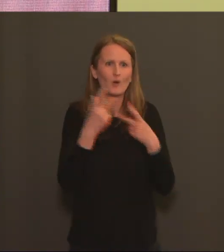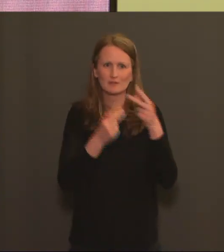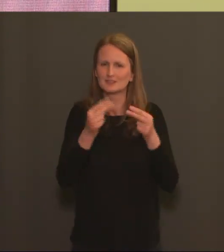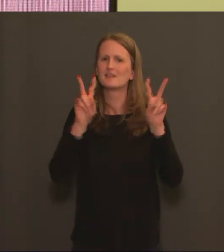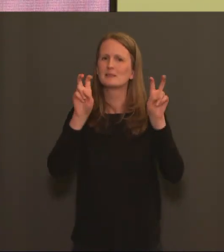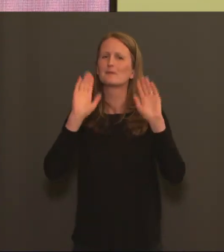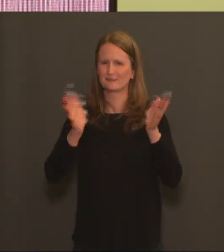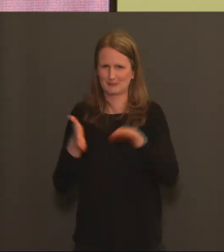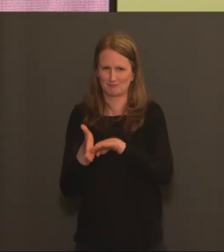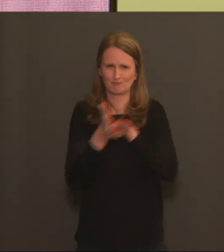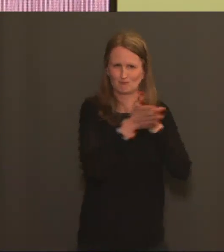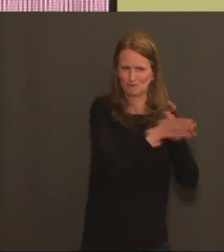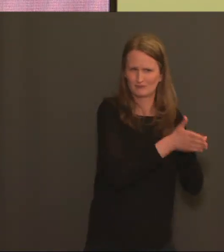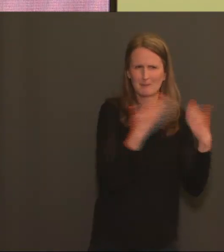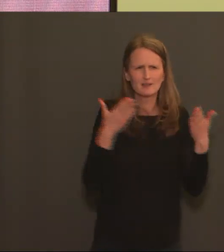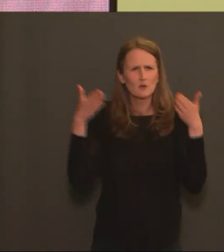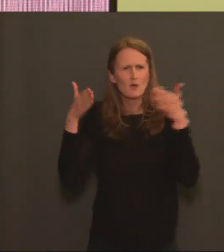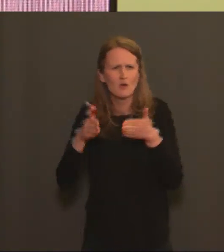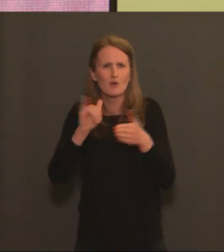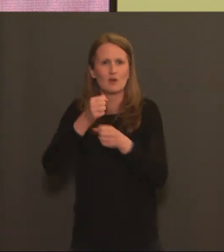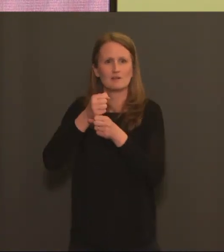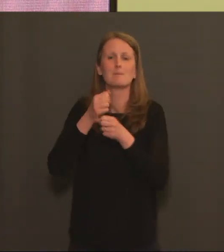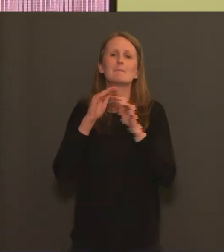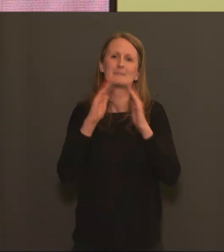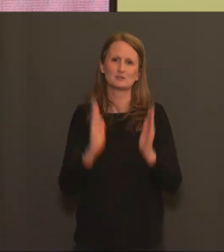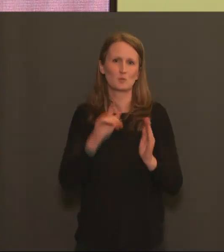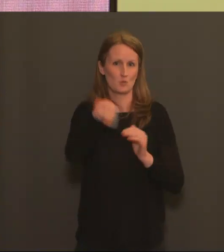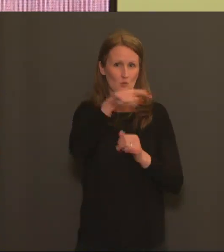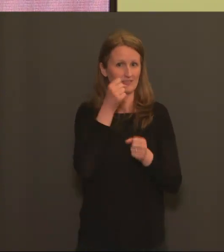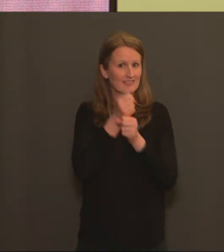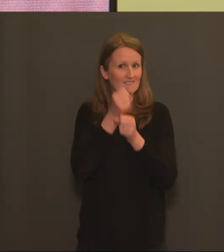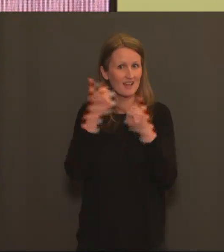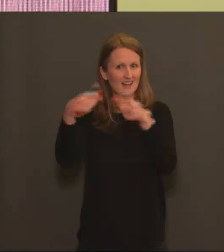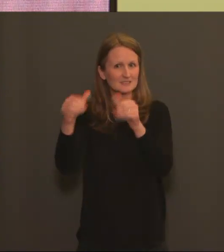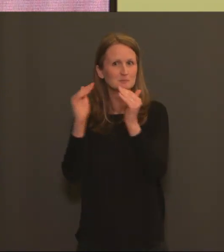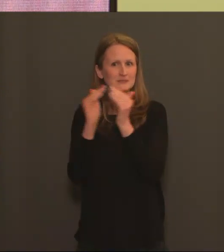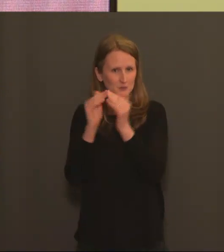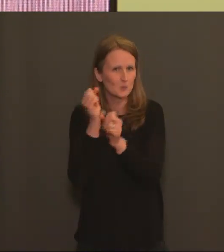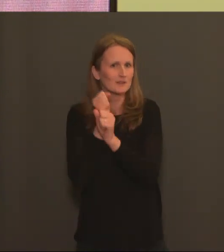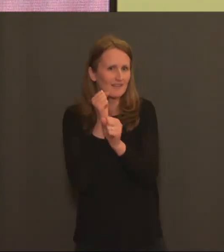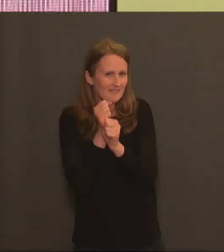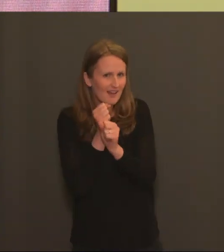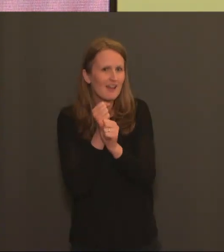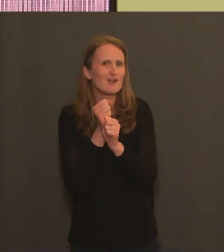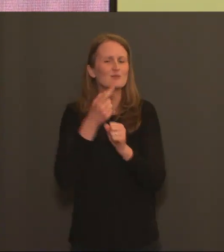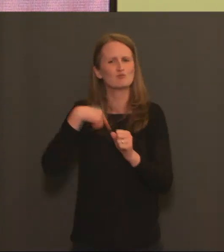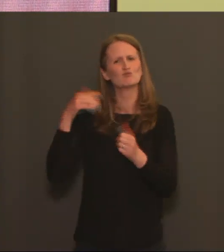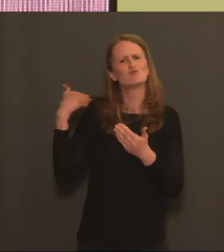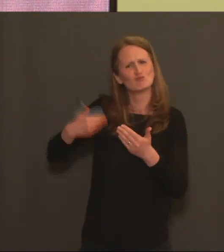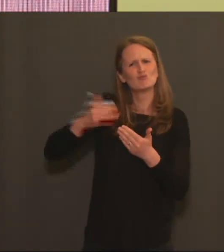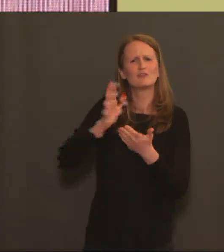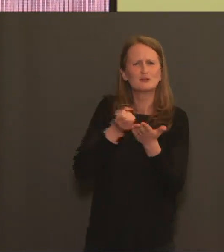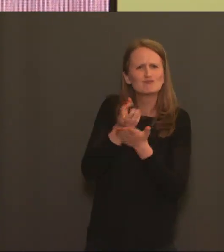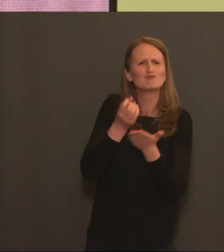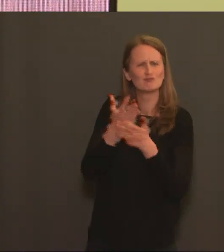télétravail. Et là aussi, c'est un sujet qu'on a déjà abordé à plusieurs reprises avec vous. De nombreuses personnes continuent, je dirais heureusement d'ailleurs,